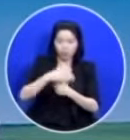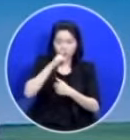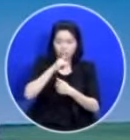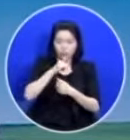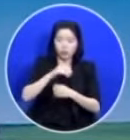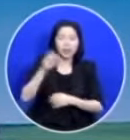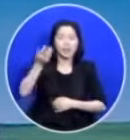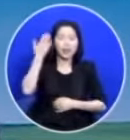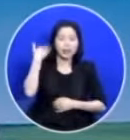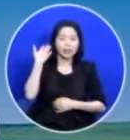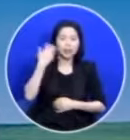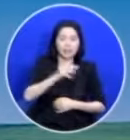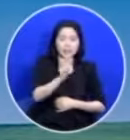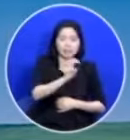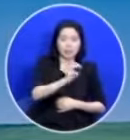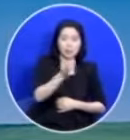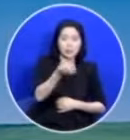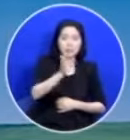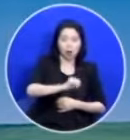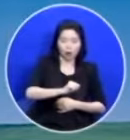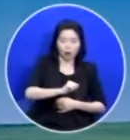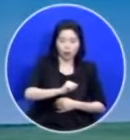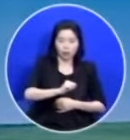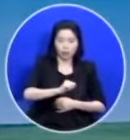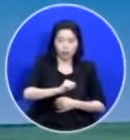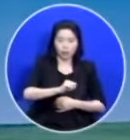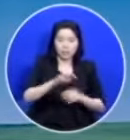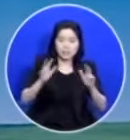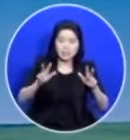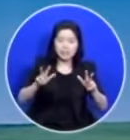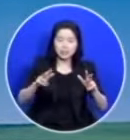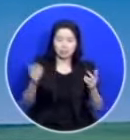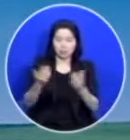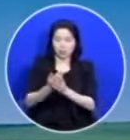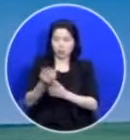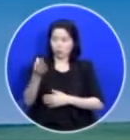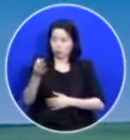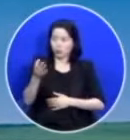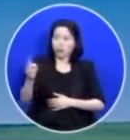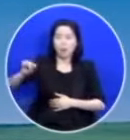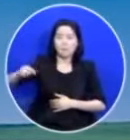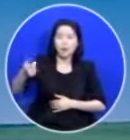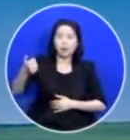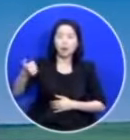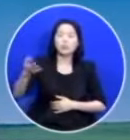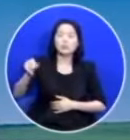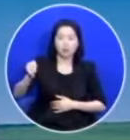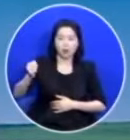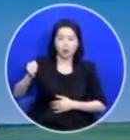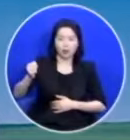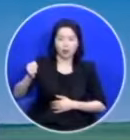됐대요 그리고 아내는 여전히 지금 살아계셔서 옆에 있다는 간증문을